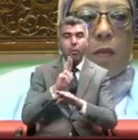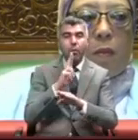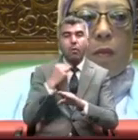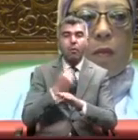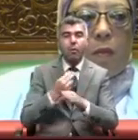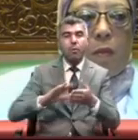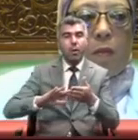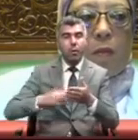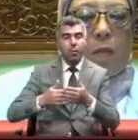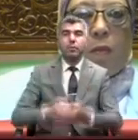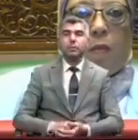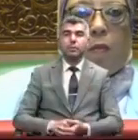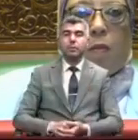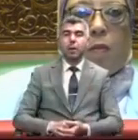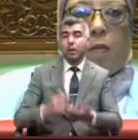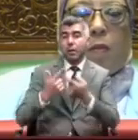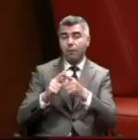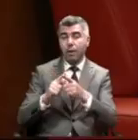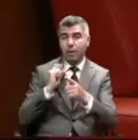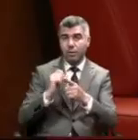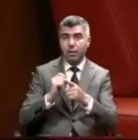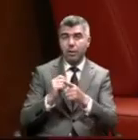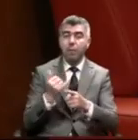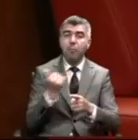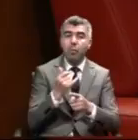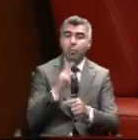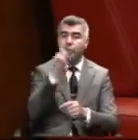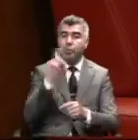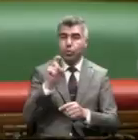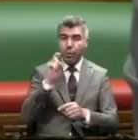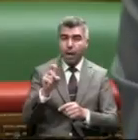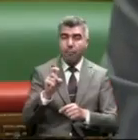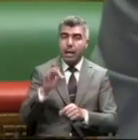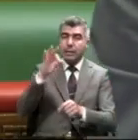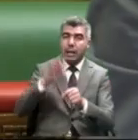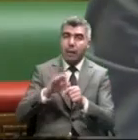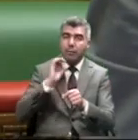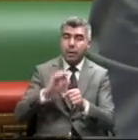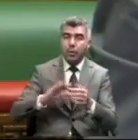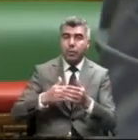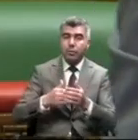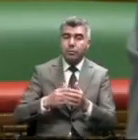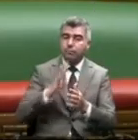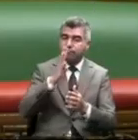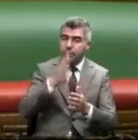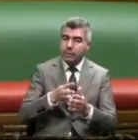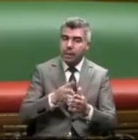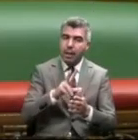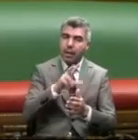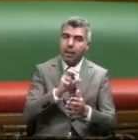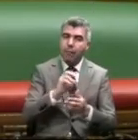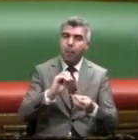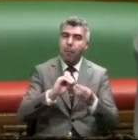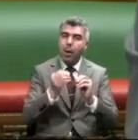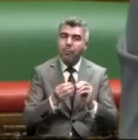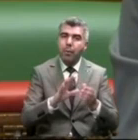مكوناتها ومختلف السلطات العموميه والجماعات الترابيه الى حسن الاستثمار تشخيص والتوصيات المهمه